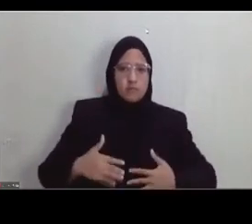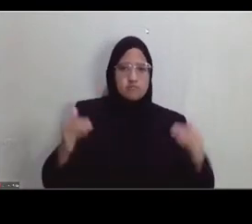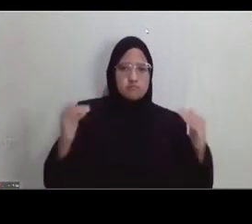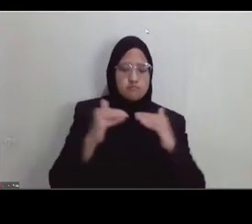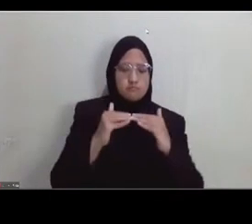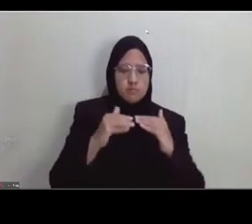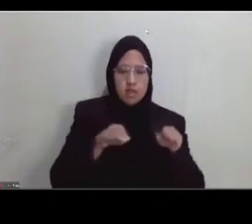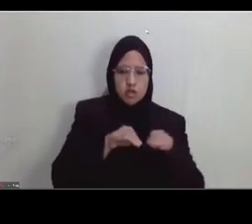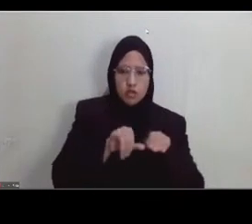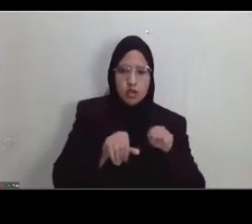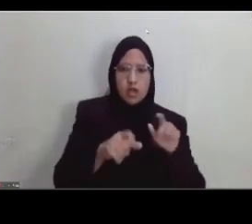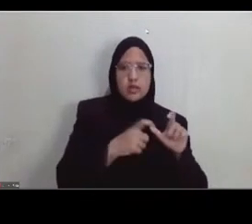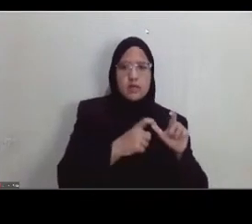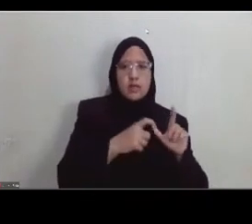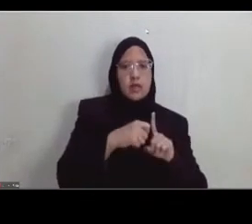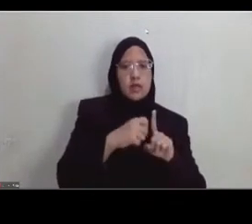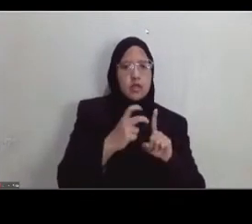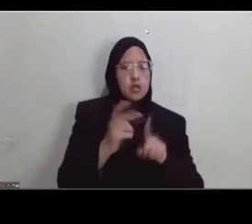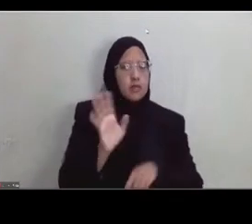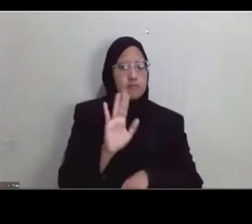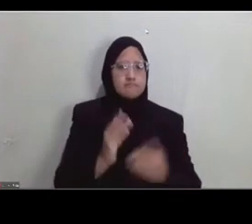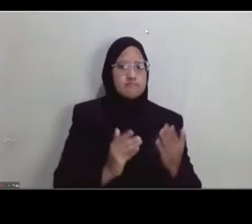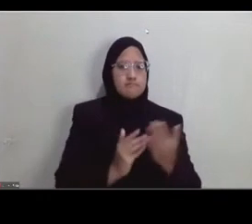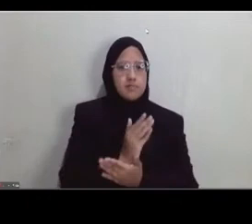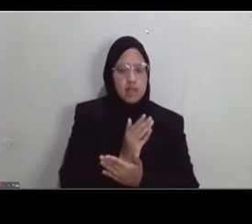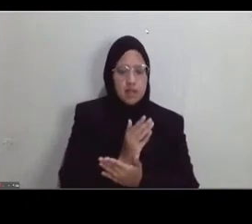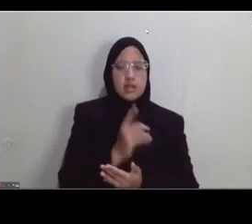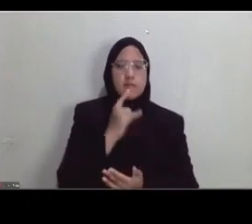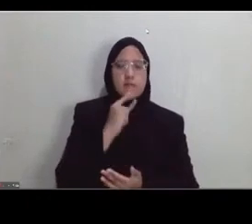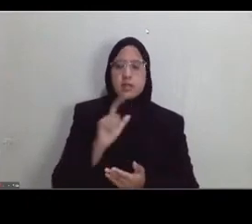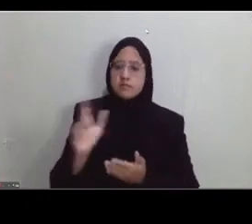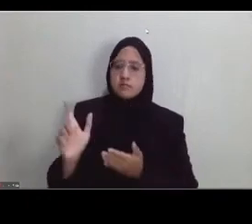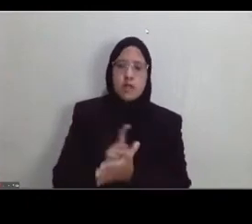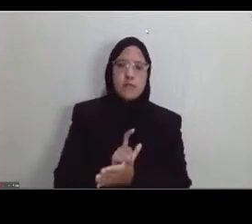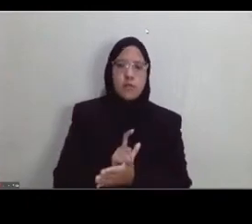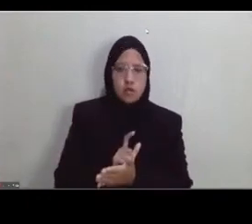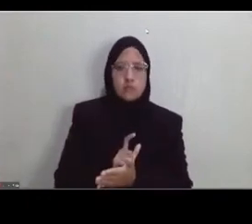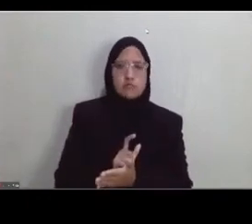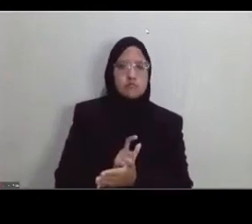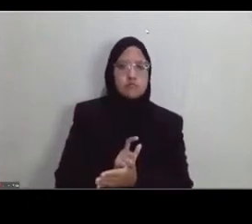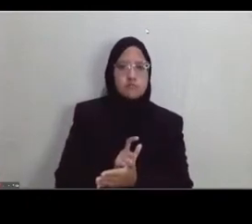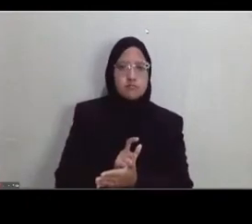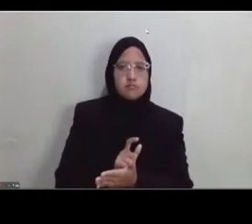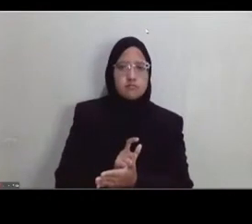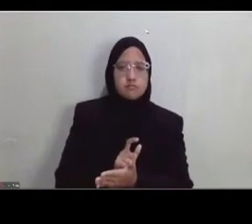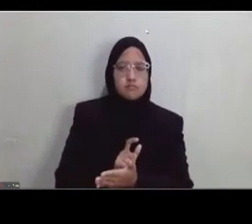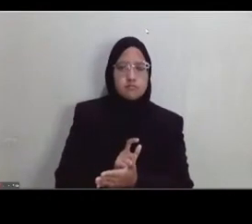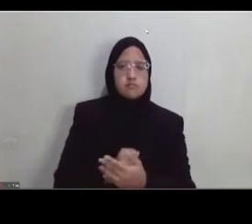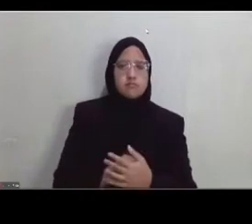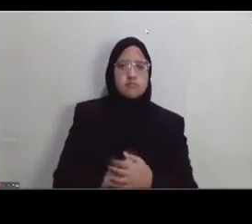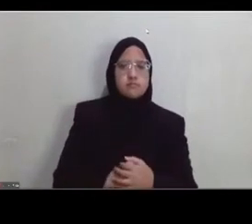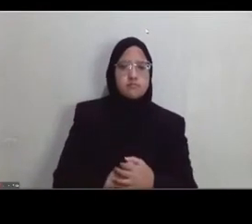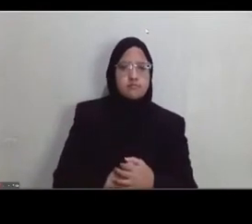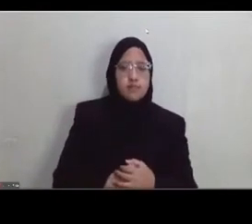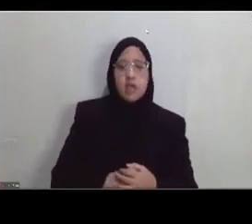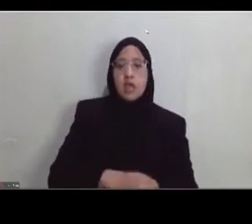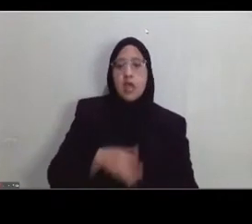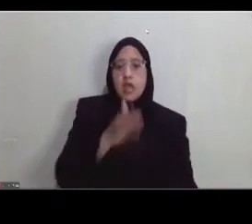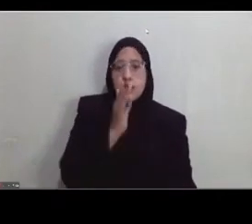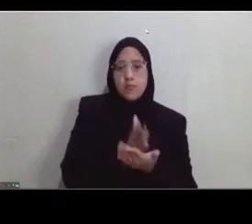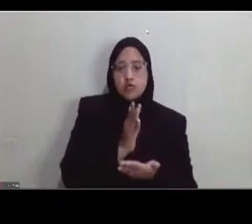Utama yang dilakukan oleh Hakim terlapor sebagaimana didalilkan oleh pelapor Amar putusan